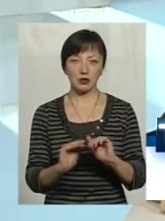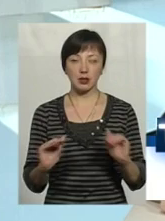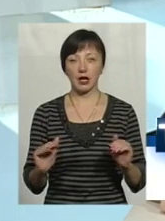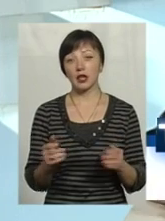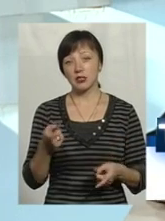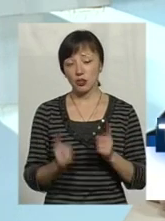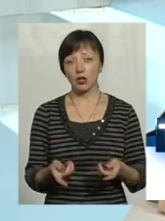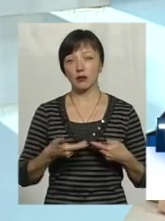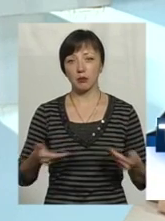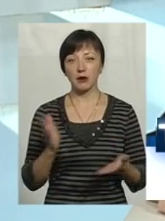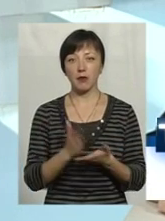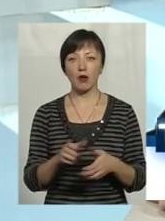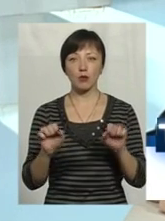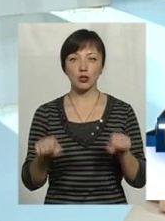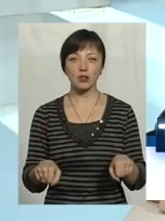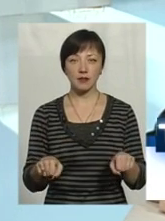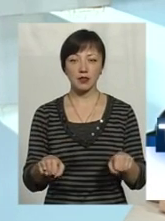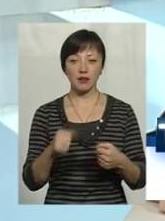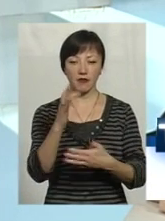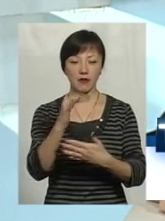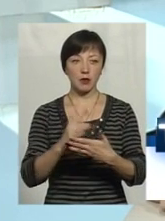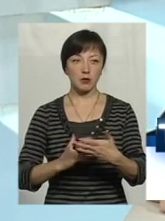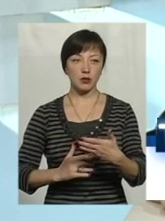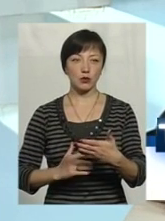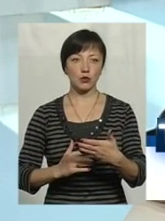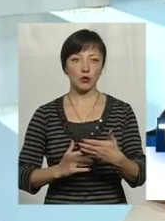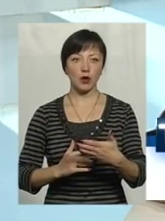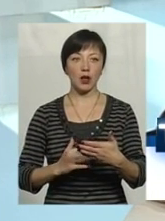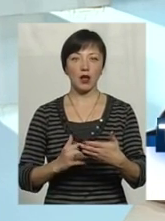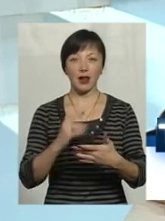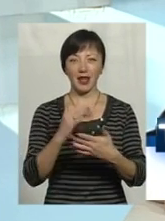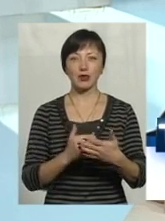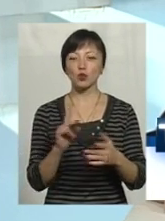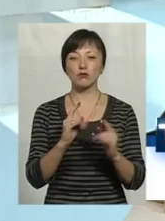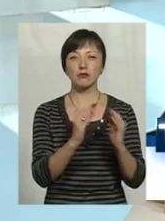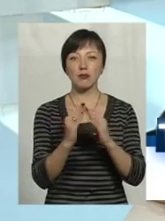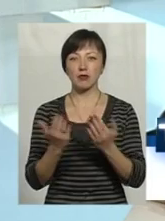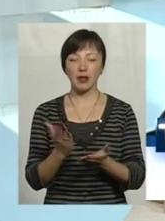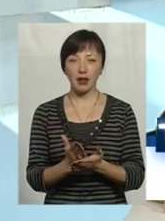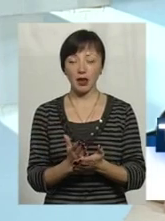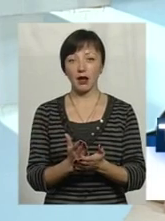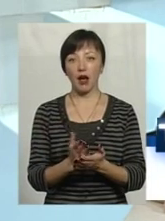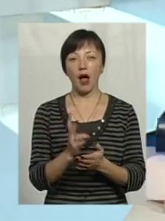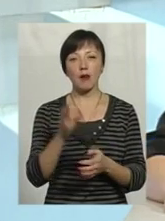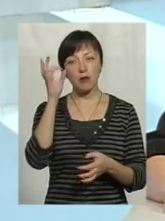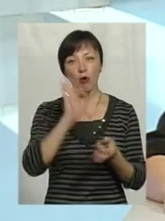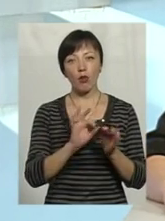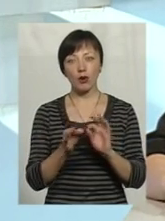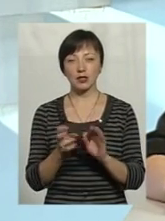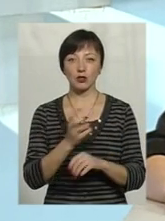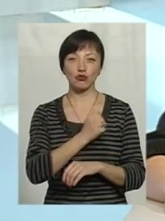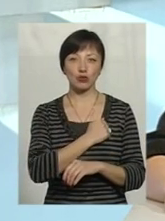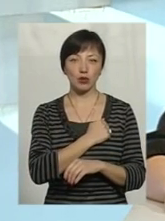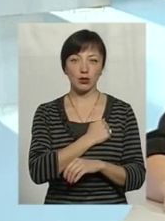ми маємо можливість взяти виписку з реєстру нерухомості, і в принципі, але по логіці, тому що, на